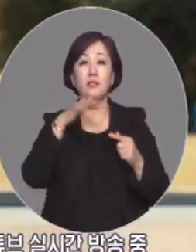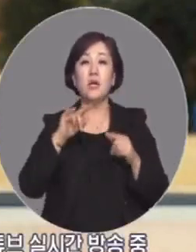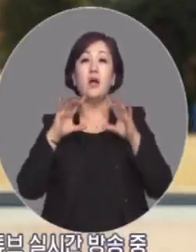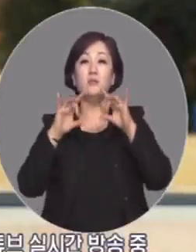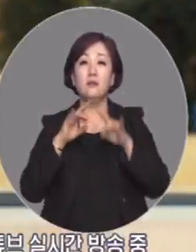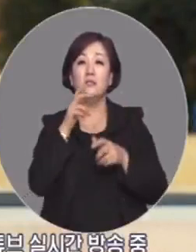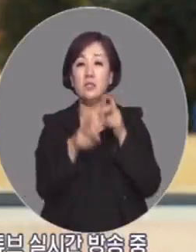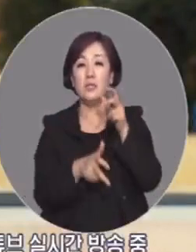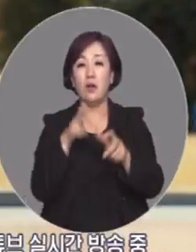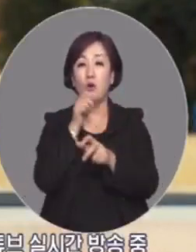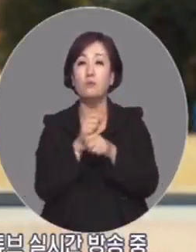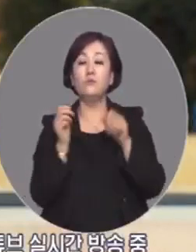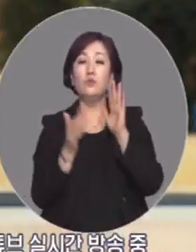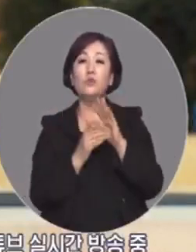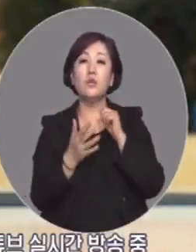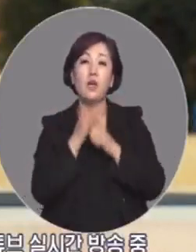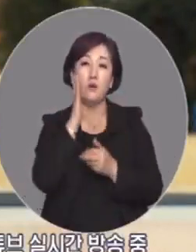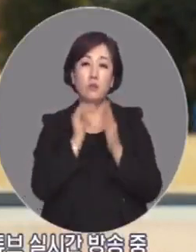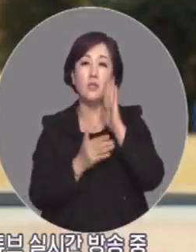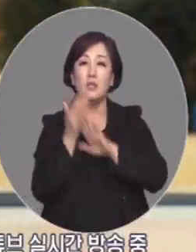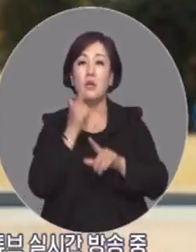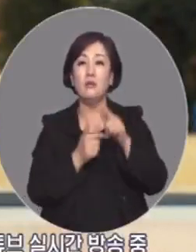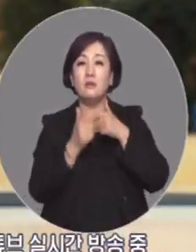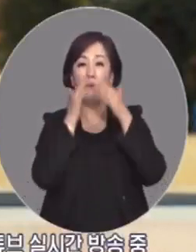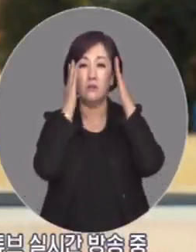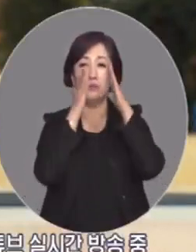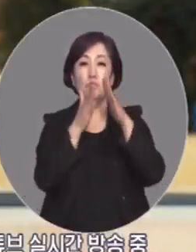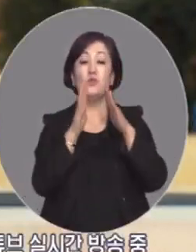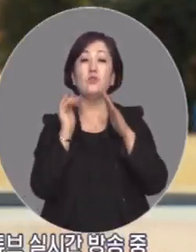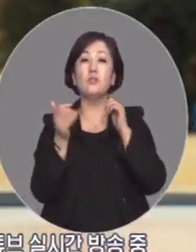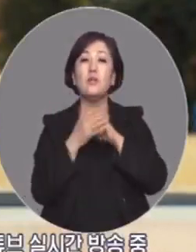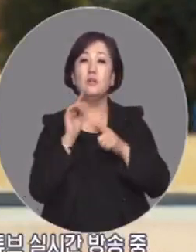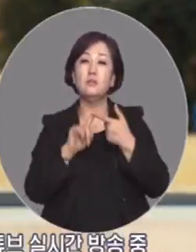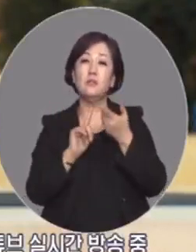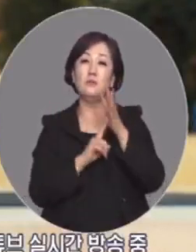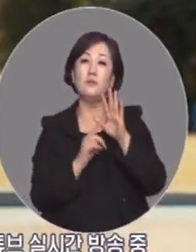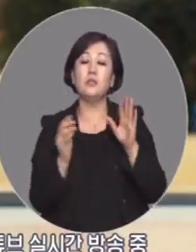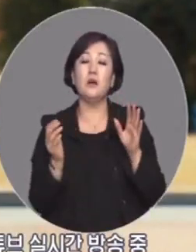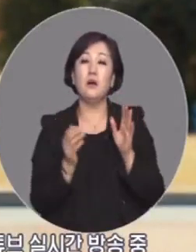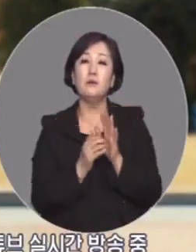울산의 또 하나의 주력 산업으로 성장할 수 있을지 주목됩니다. UBC 뉴스 김진구입니다.